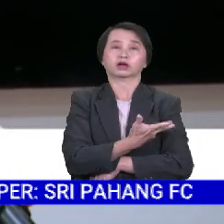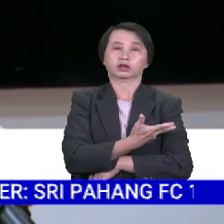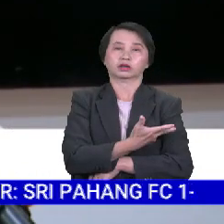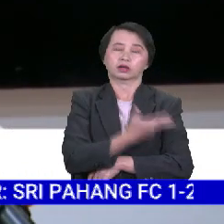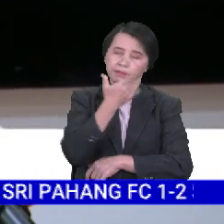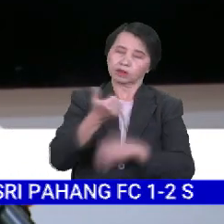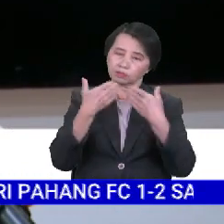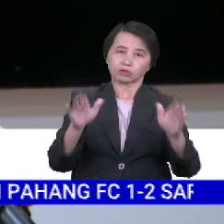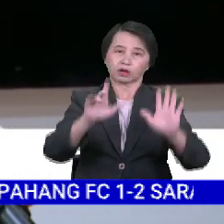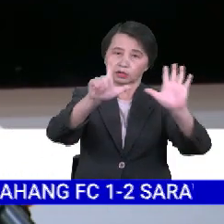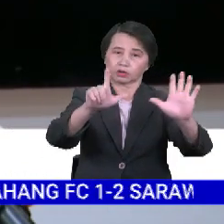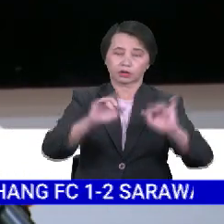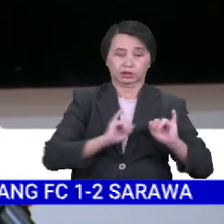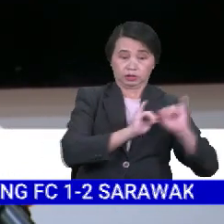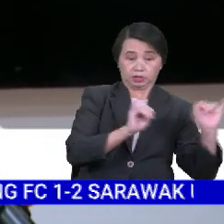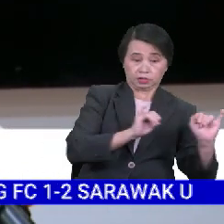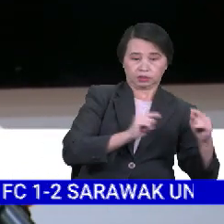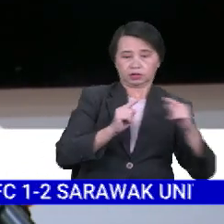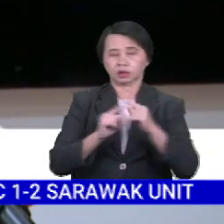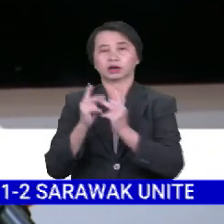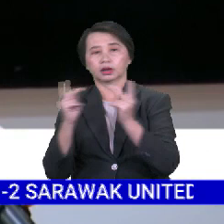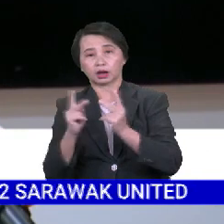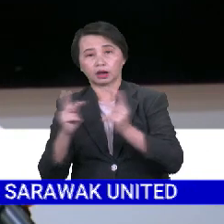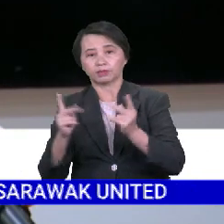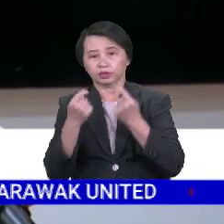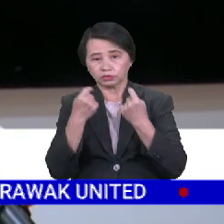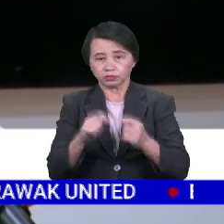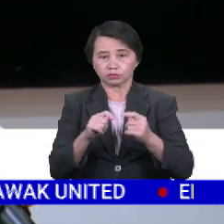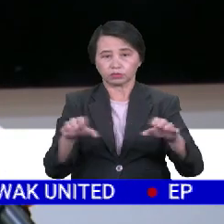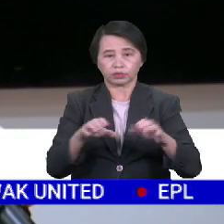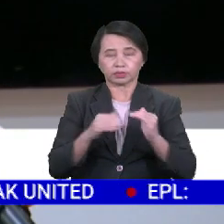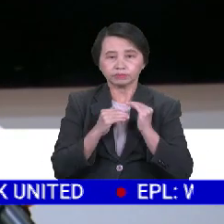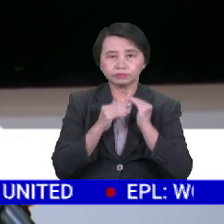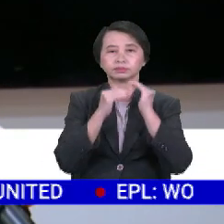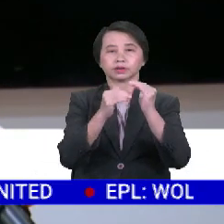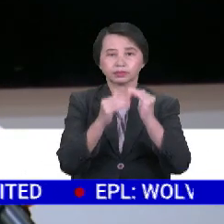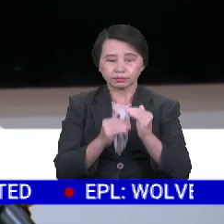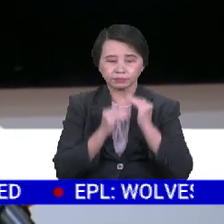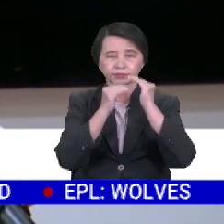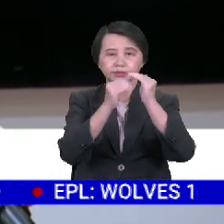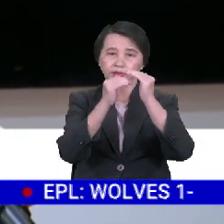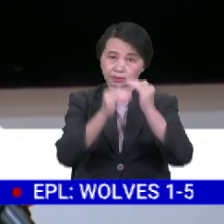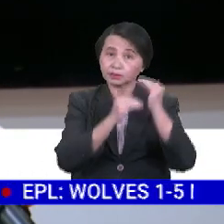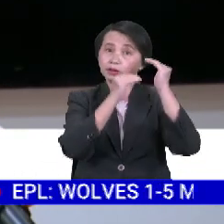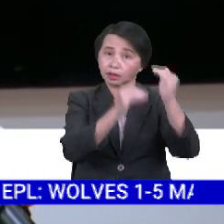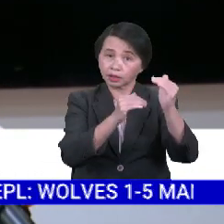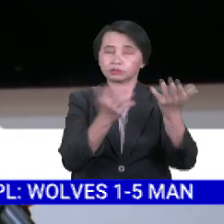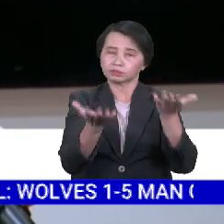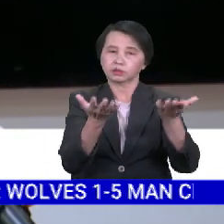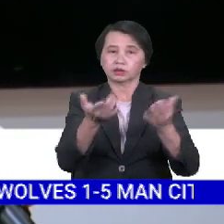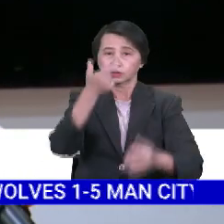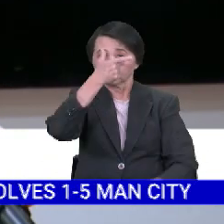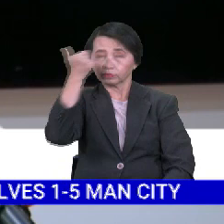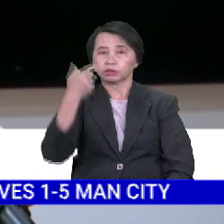pada hari Isnin hingga hari Khamis kita akan cuba buat berperingkat-peringkat lah. Pasal kita